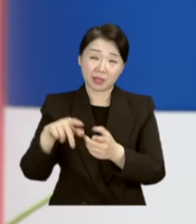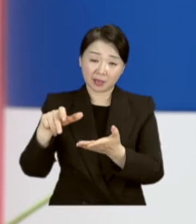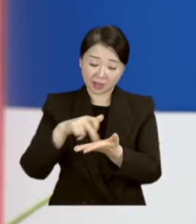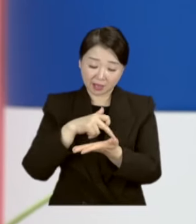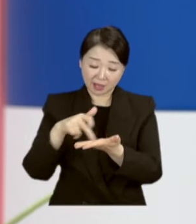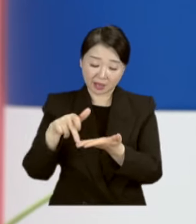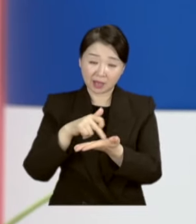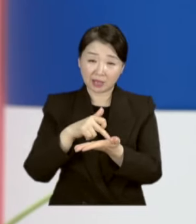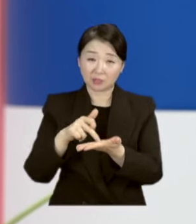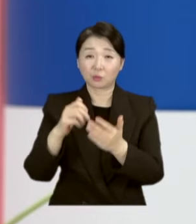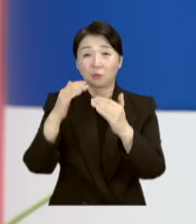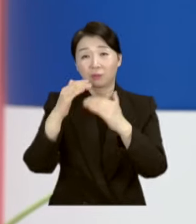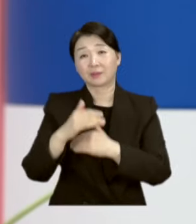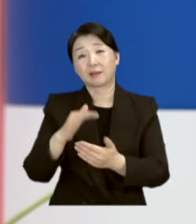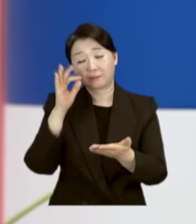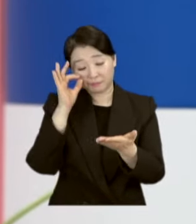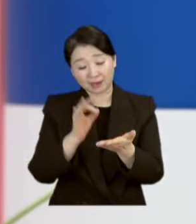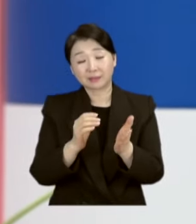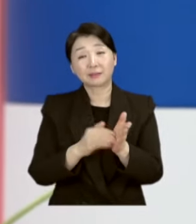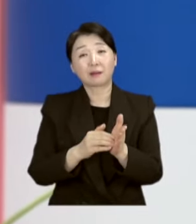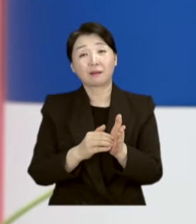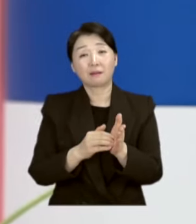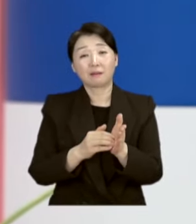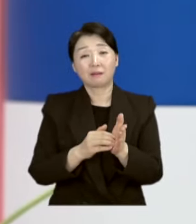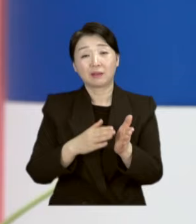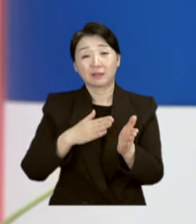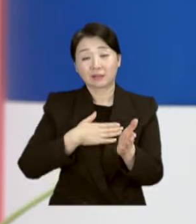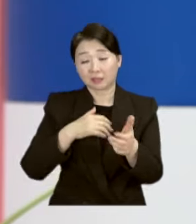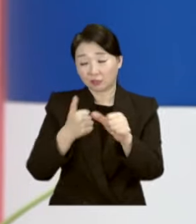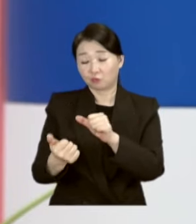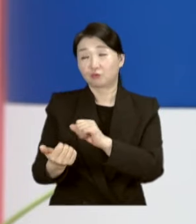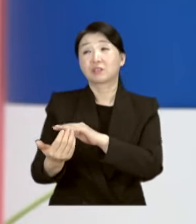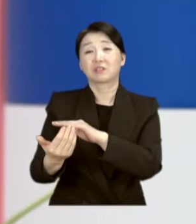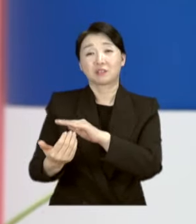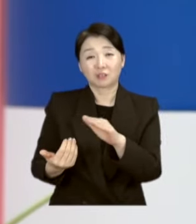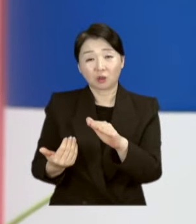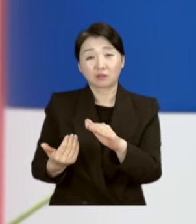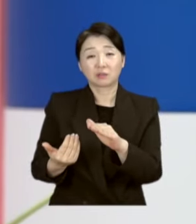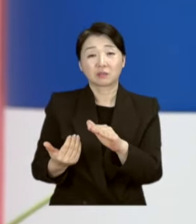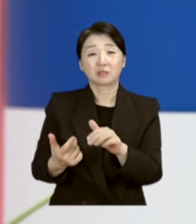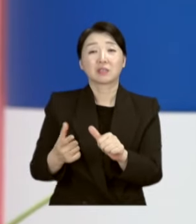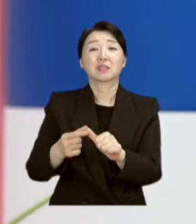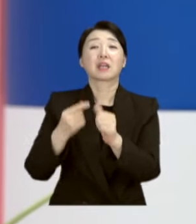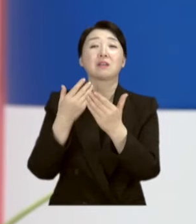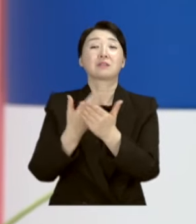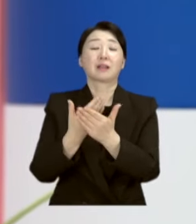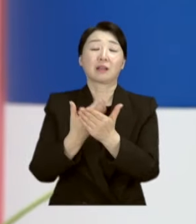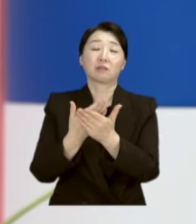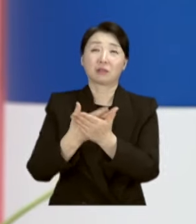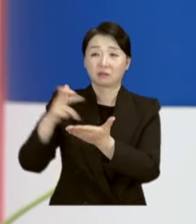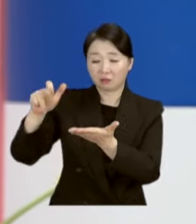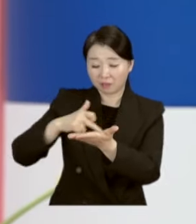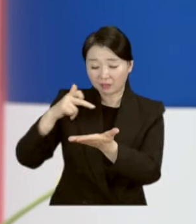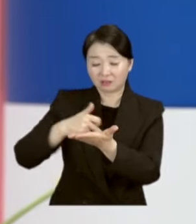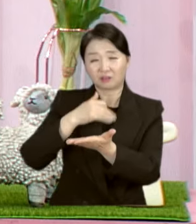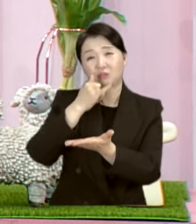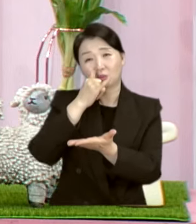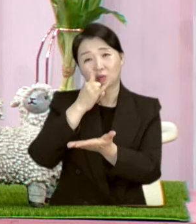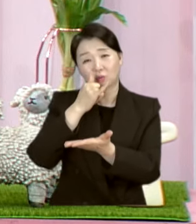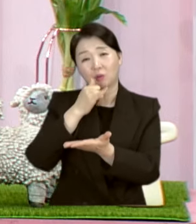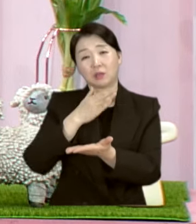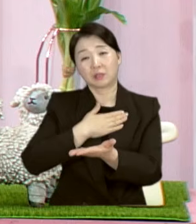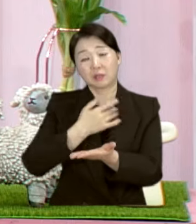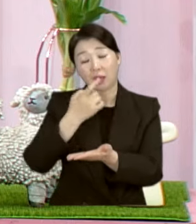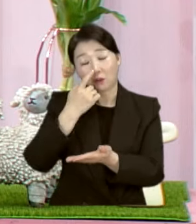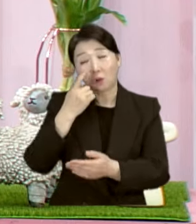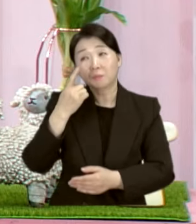나눈 카톡 이야기를 봤는데 그 형이 저한테 죽기 전에 계속 살려달라는 것 같은 메시지를 보내는 거예요.